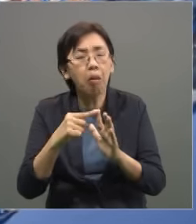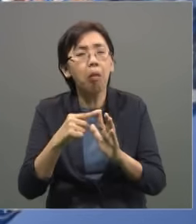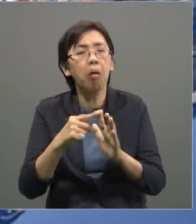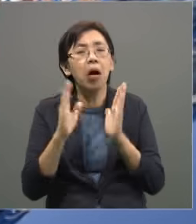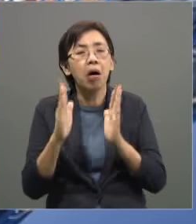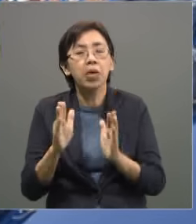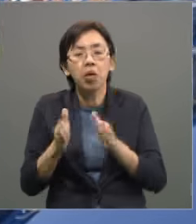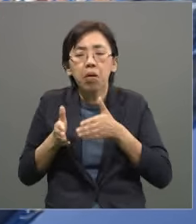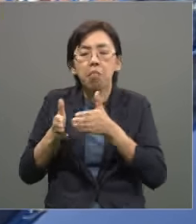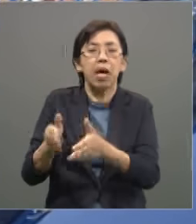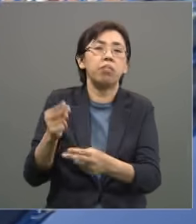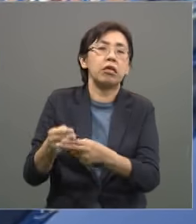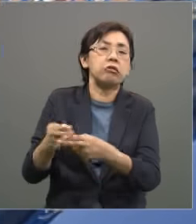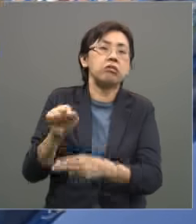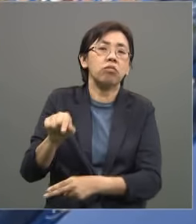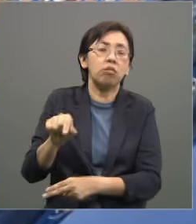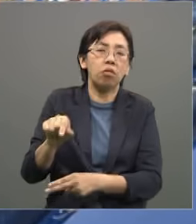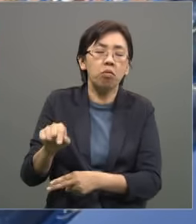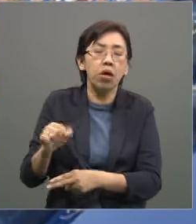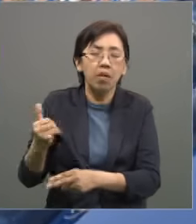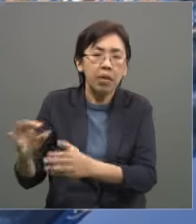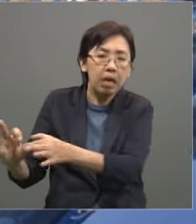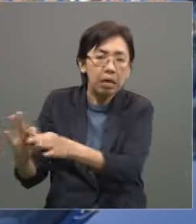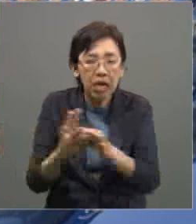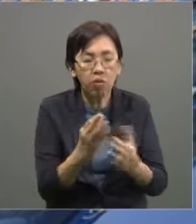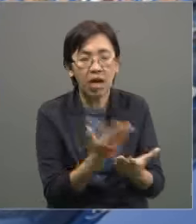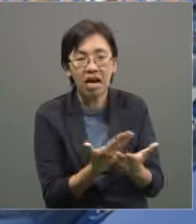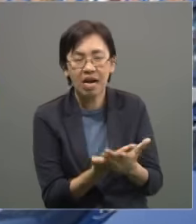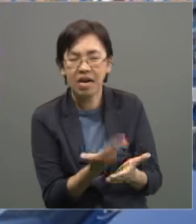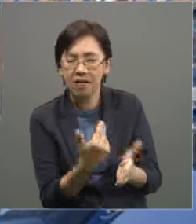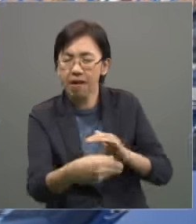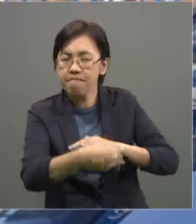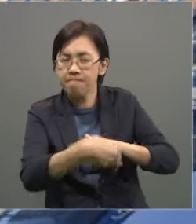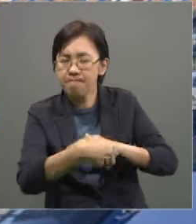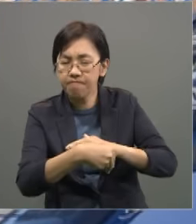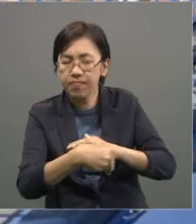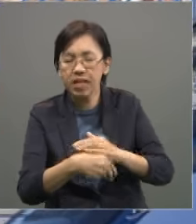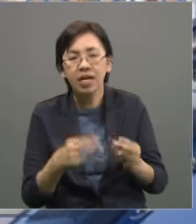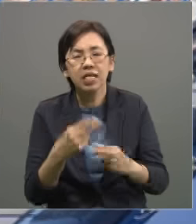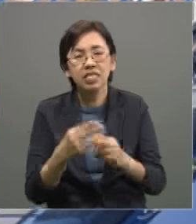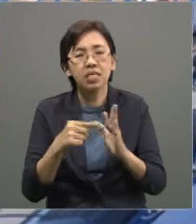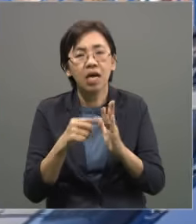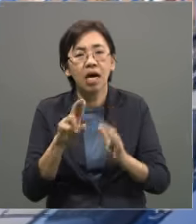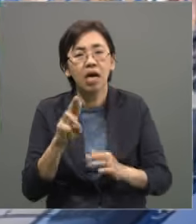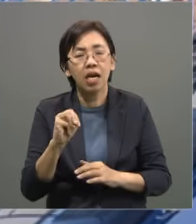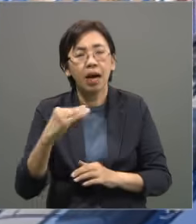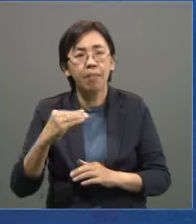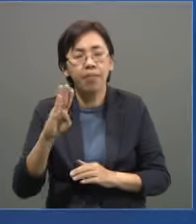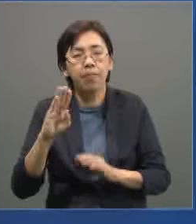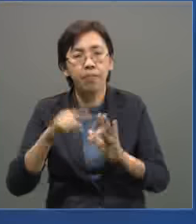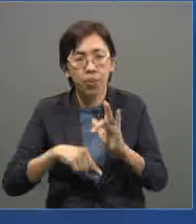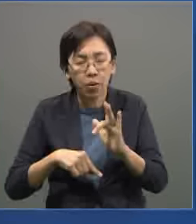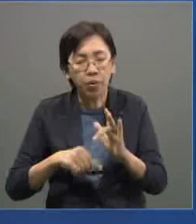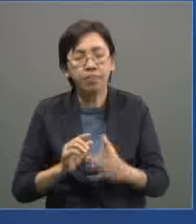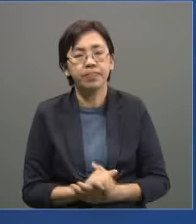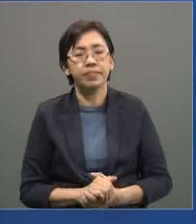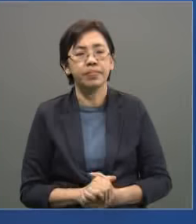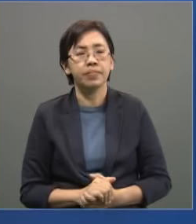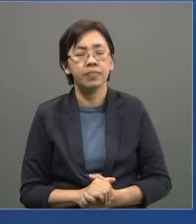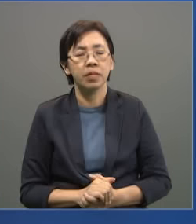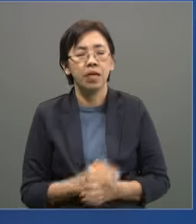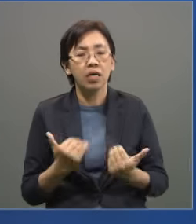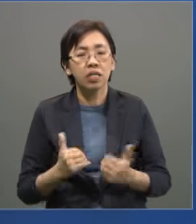คนไปพาดพิงชื่อแกว่าแกเกี่ยวข้องกับการเรียกรับทรัพย์จากคุณแรมโบ้อีสานคุณเสกสกลอัฏฐาวงศ์อ่ะนะแต่